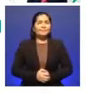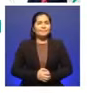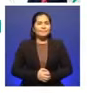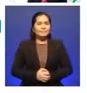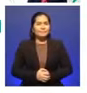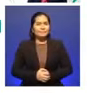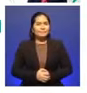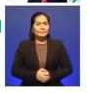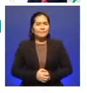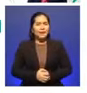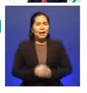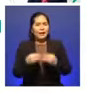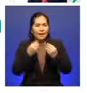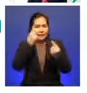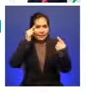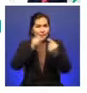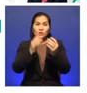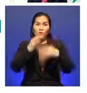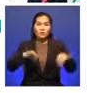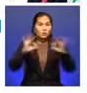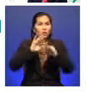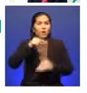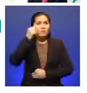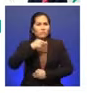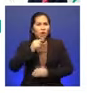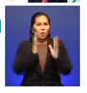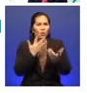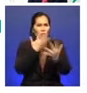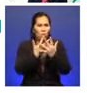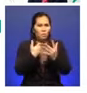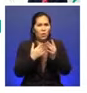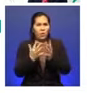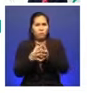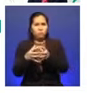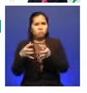ให้มีความสำคัญกับการแปรงฟันแต่ว่าจำนวนผู้ต้องขังมีปริมาณมาก